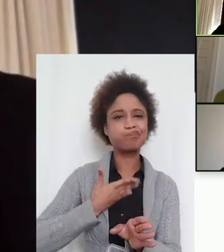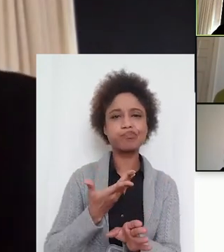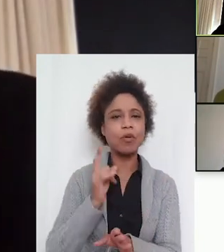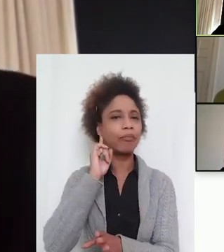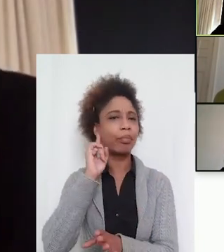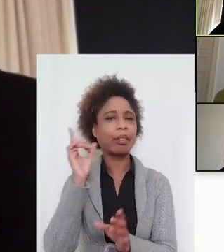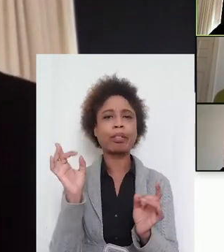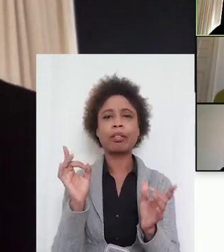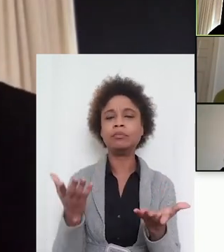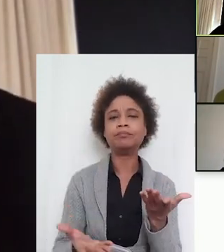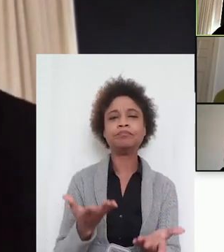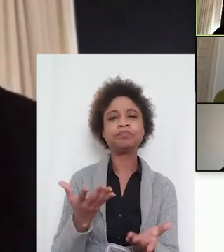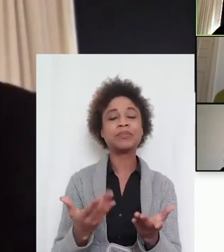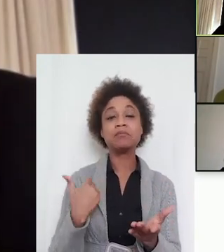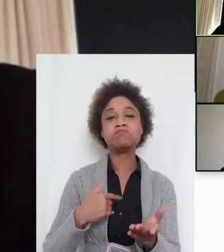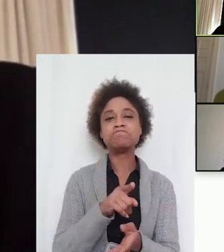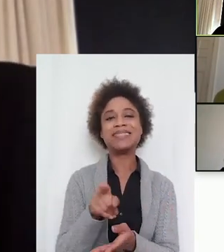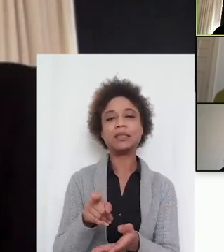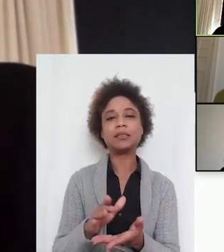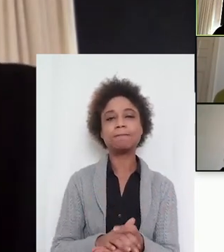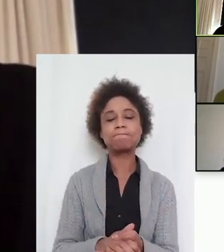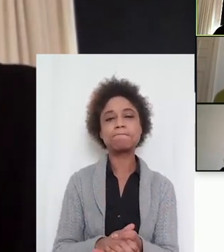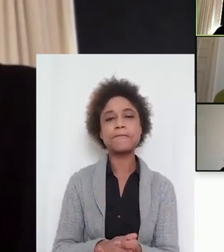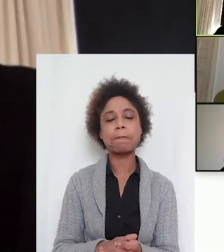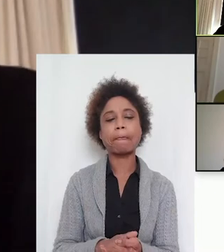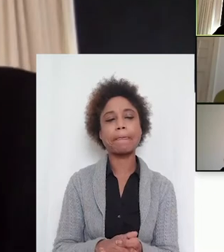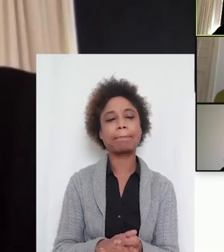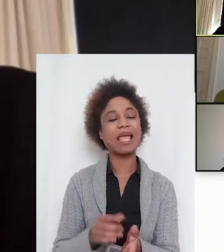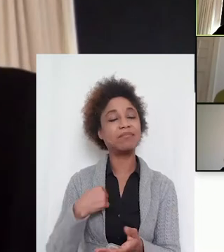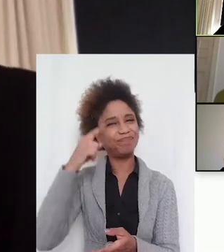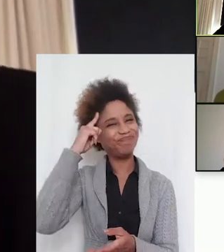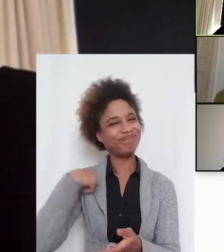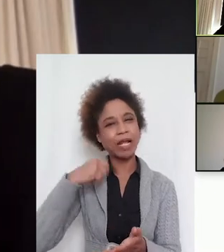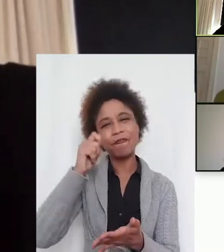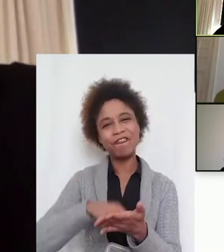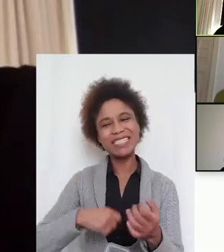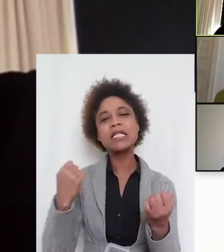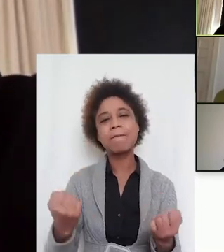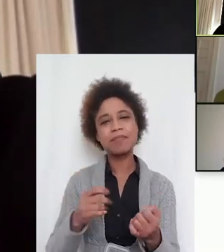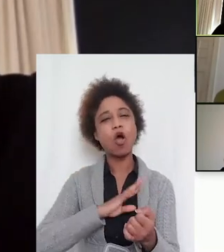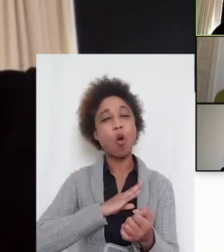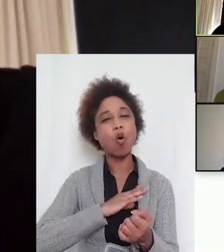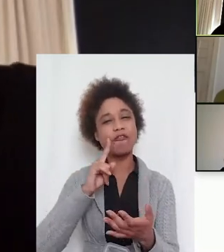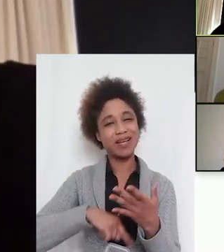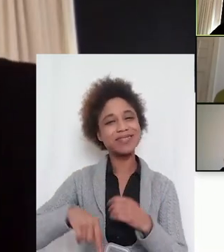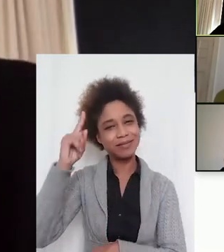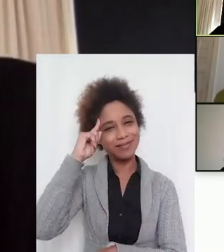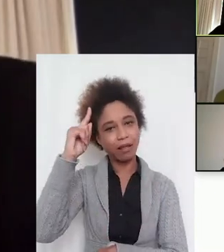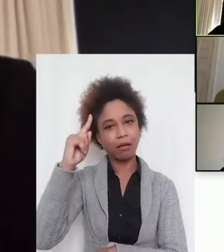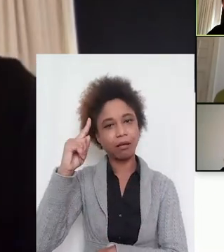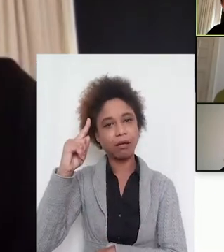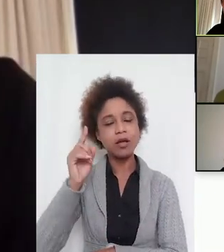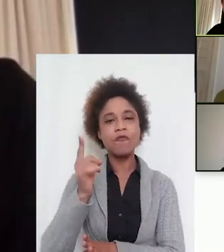geluiden vanuit de mensen. Maar ik denk dat je dan helemaal verkeerd bezig bent en ook verkeerd aan het denken bent. En ik denk dat je